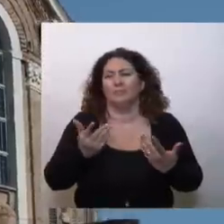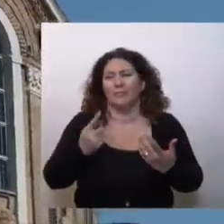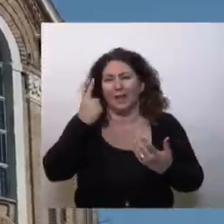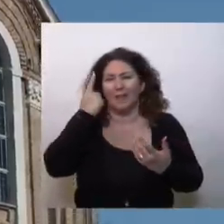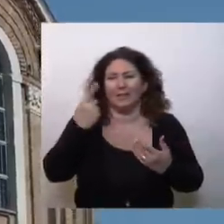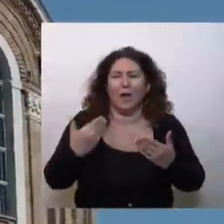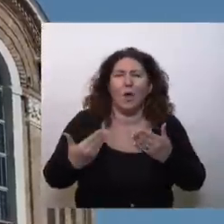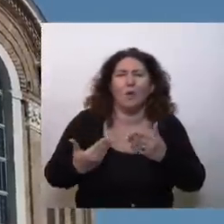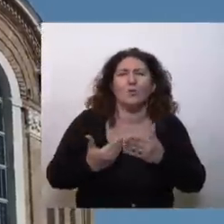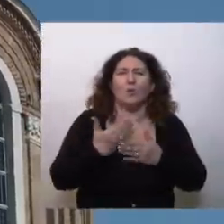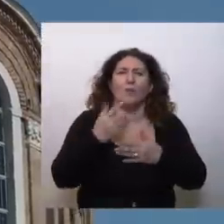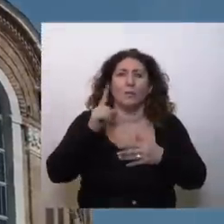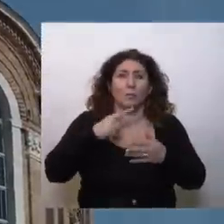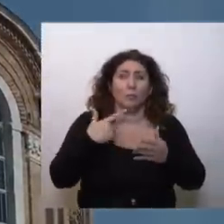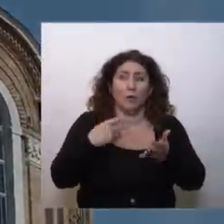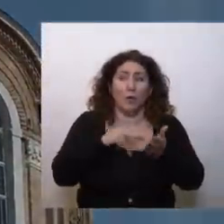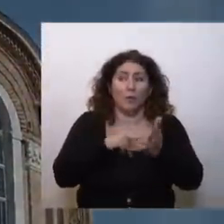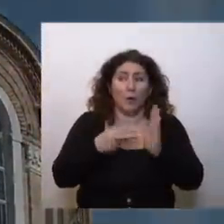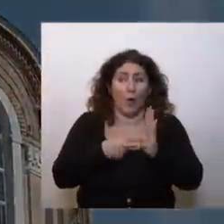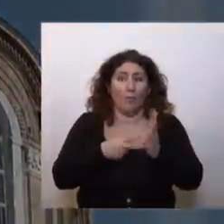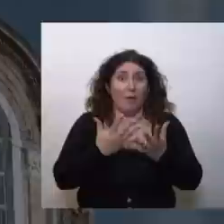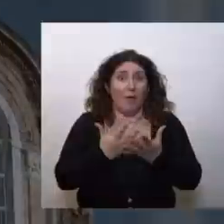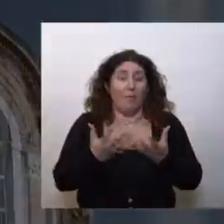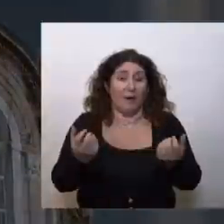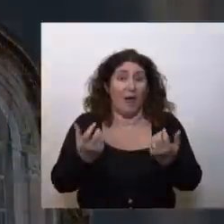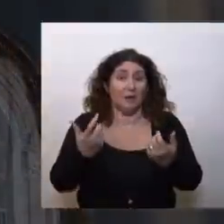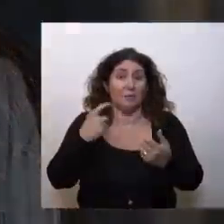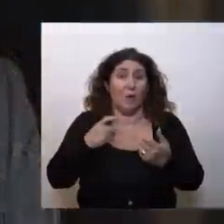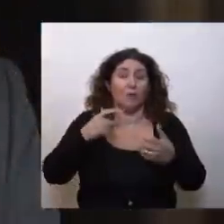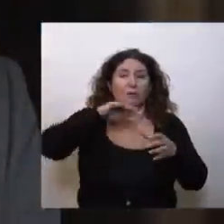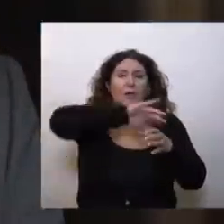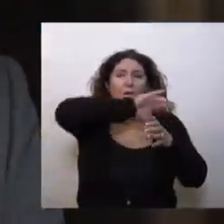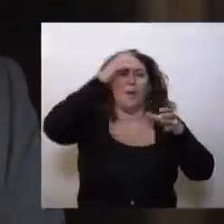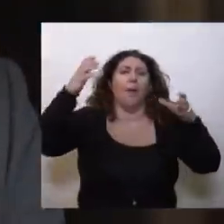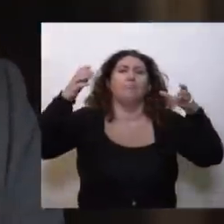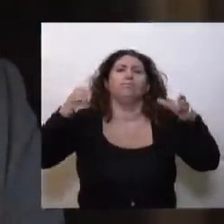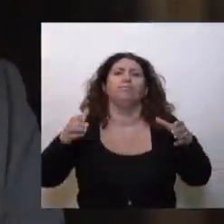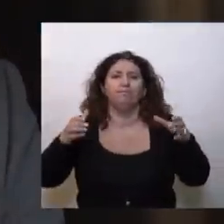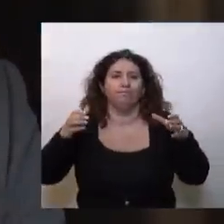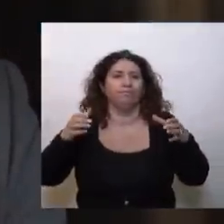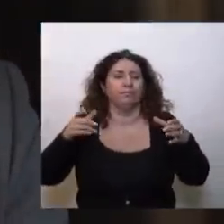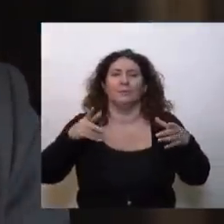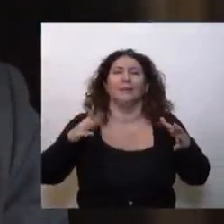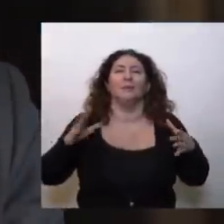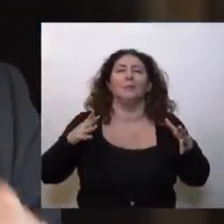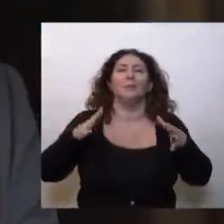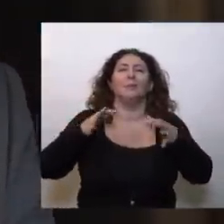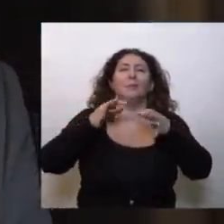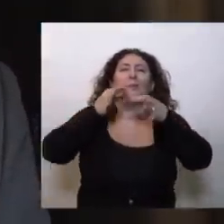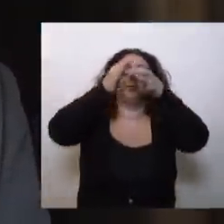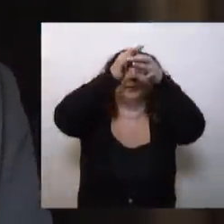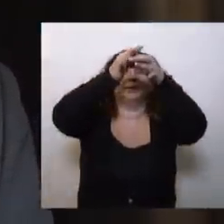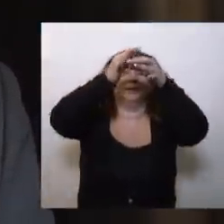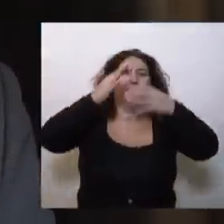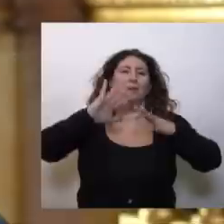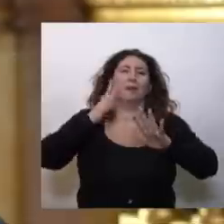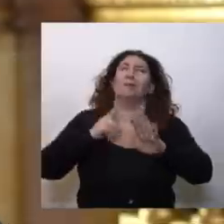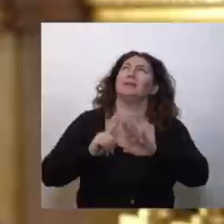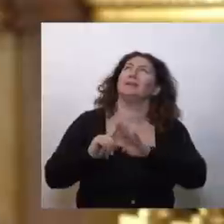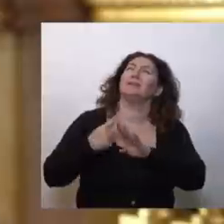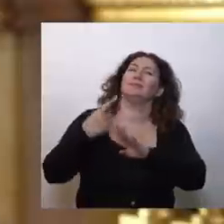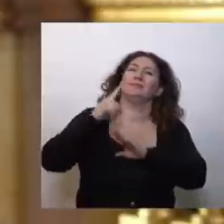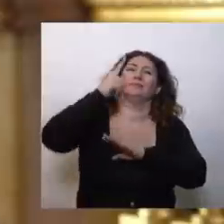un problema pratico, che è quello di alleggerire il peso della cupola in modo da poterla estendere verso